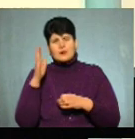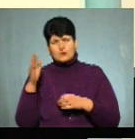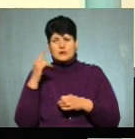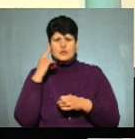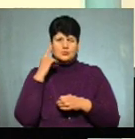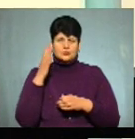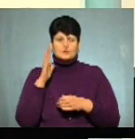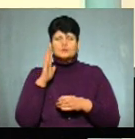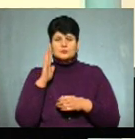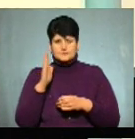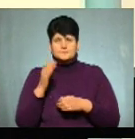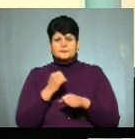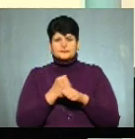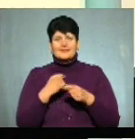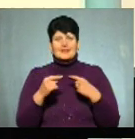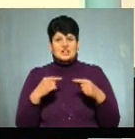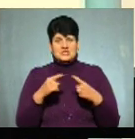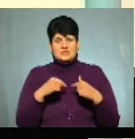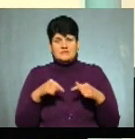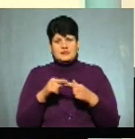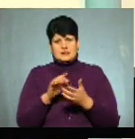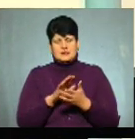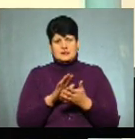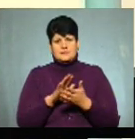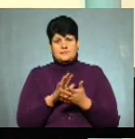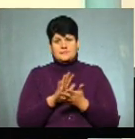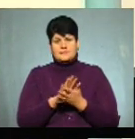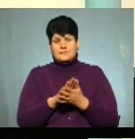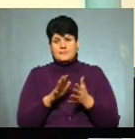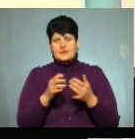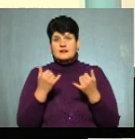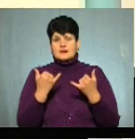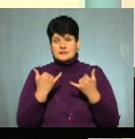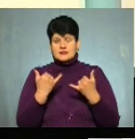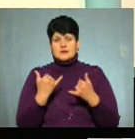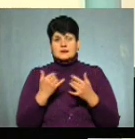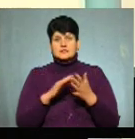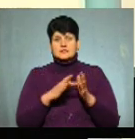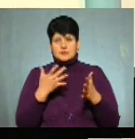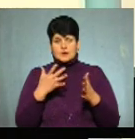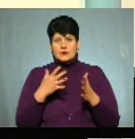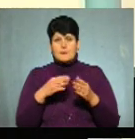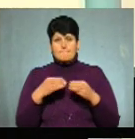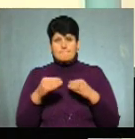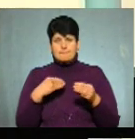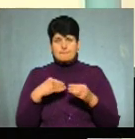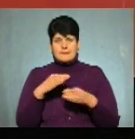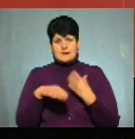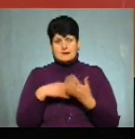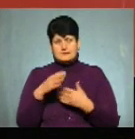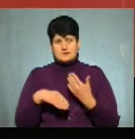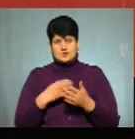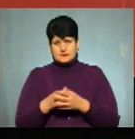будуть впроваджуватися інші види сортування побутових відходів. Наразі скло, пластик і змішані побутові відходи.